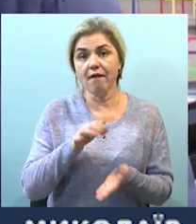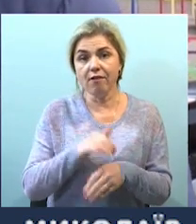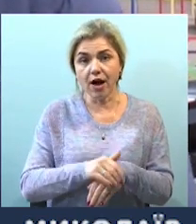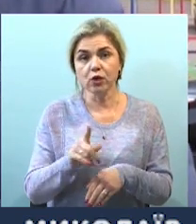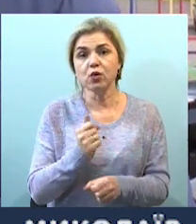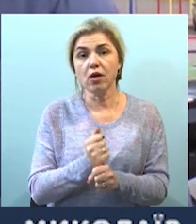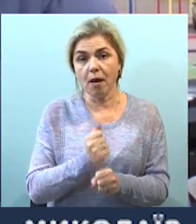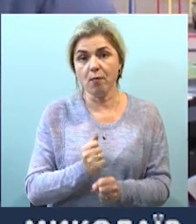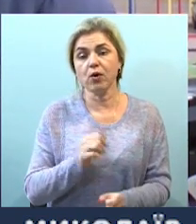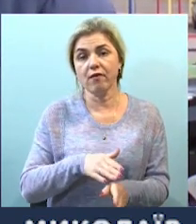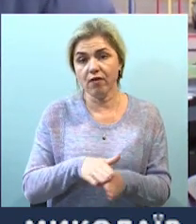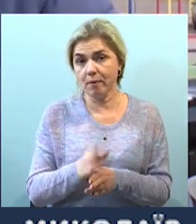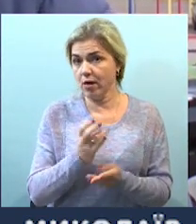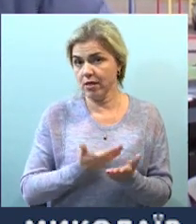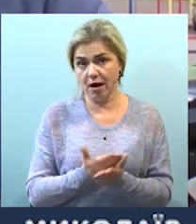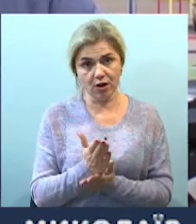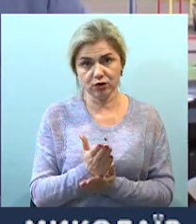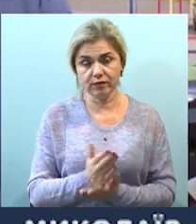були виконані неякісно.